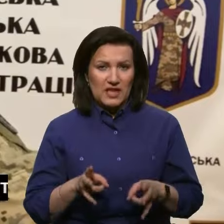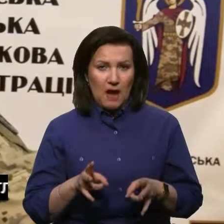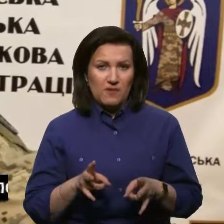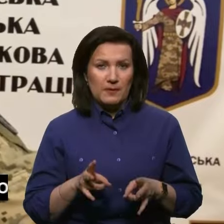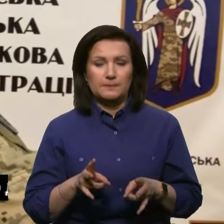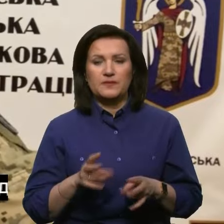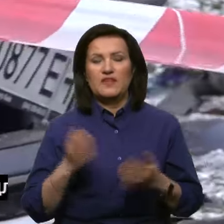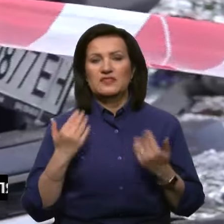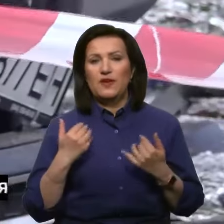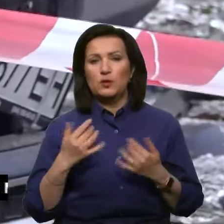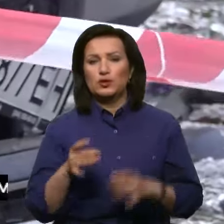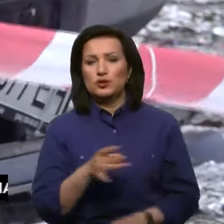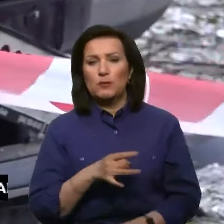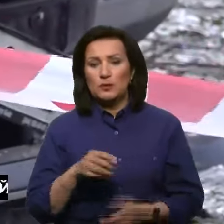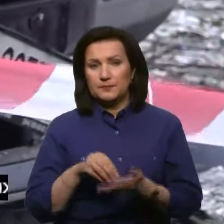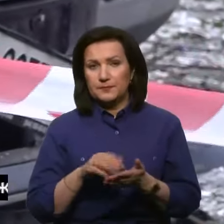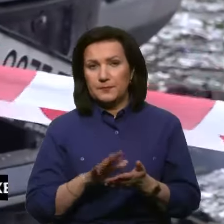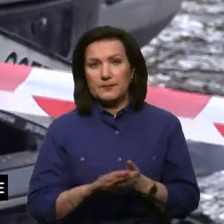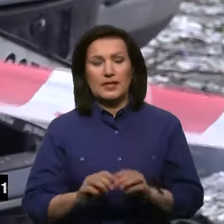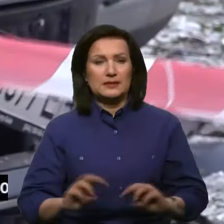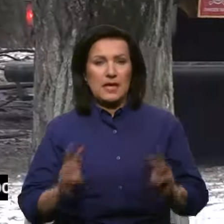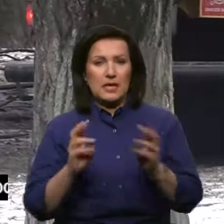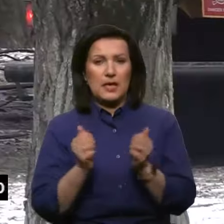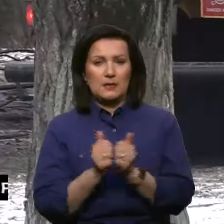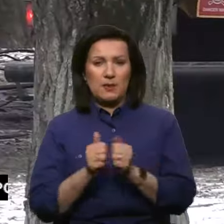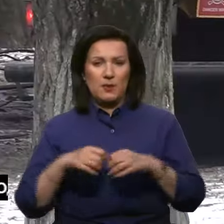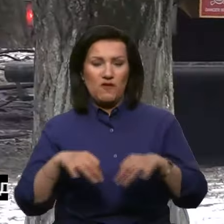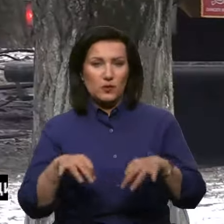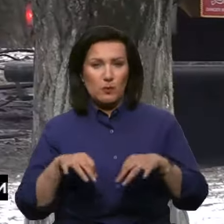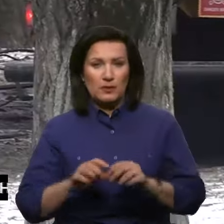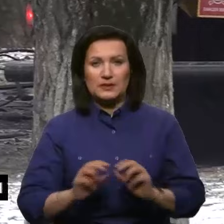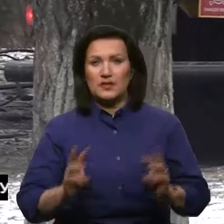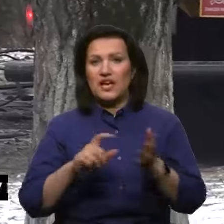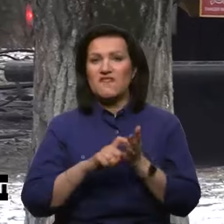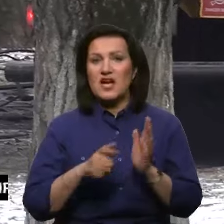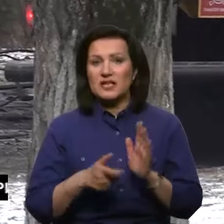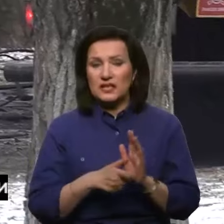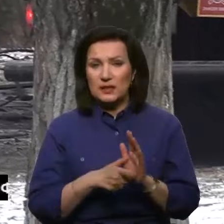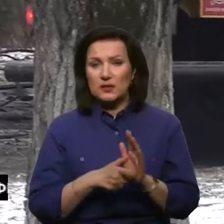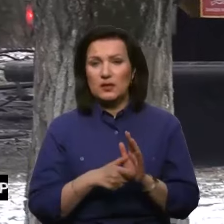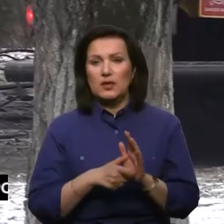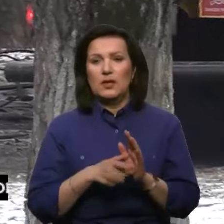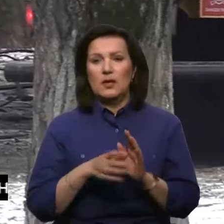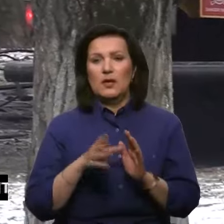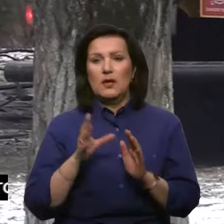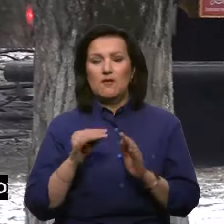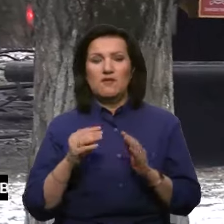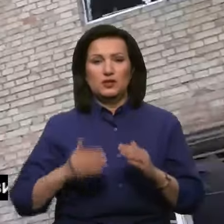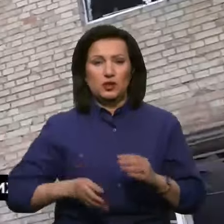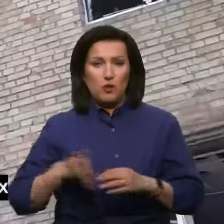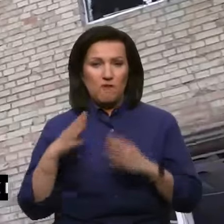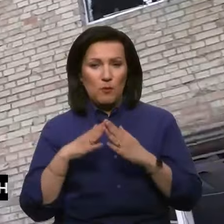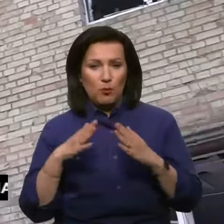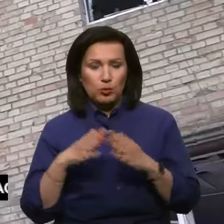В Святошинському районі зафіксовано загоряння припаркованих автомобілів, загоряння квартири в багатоповерховому житловому будинку